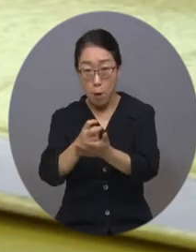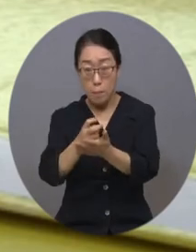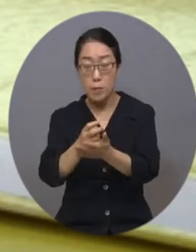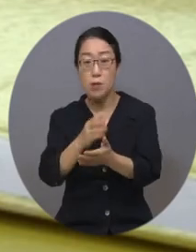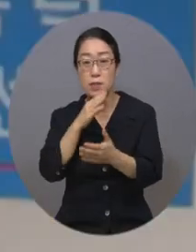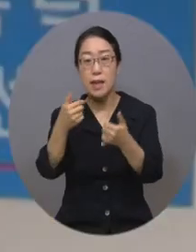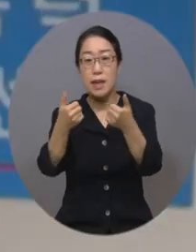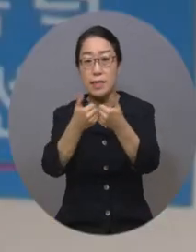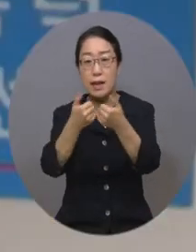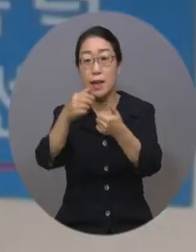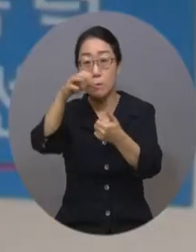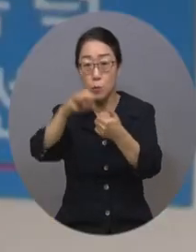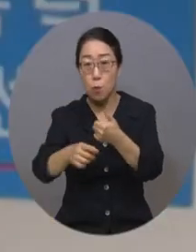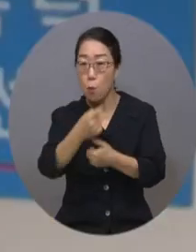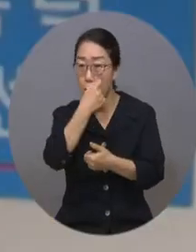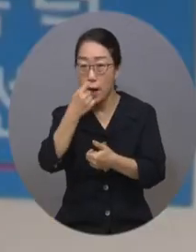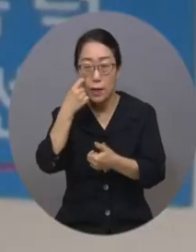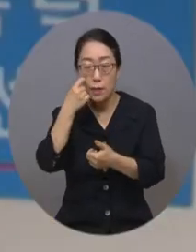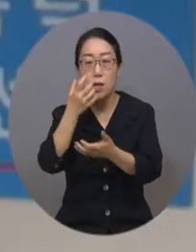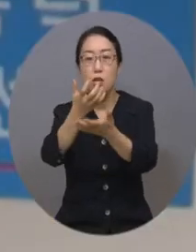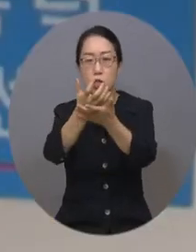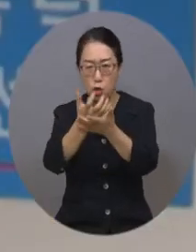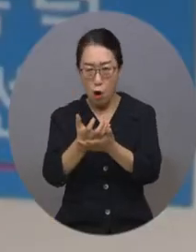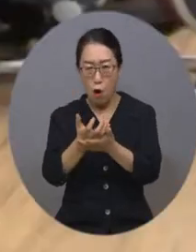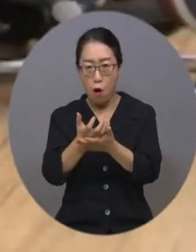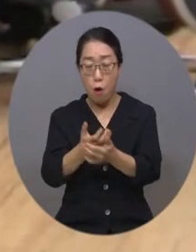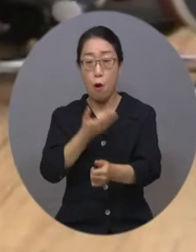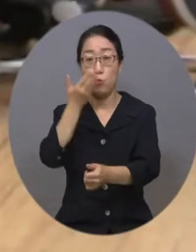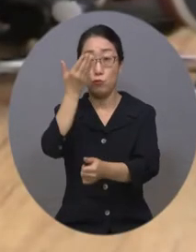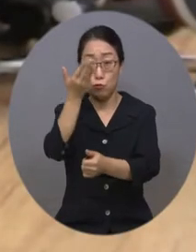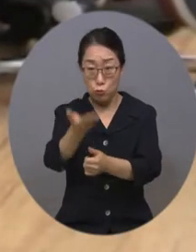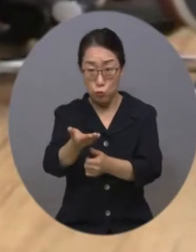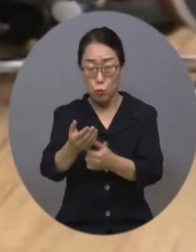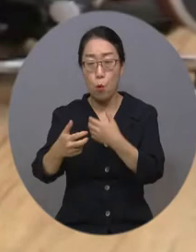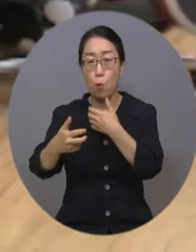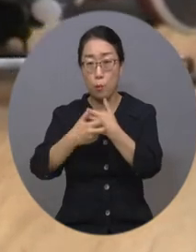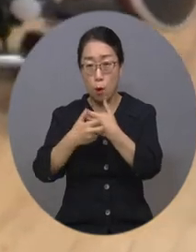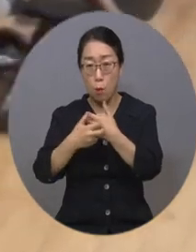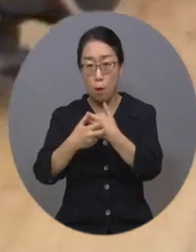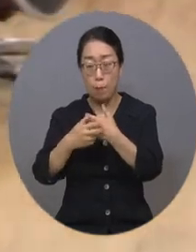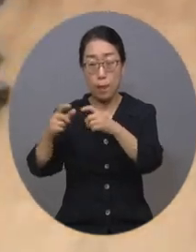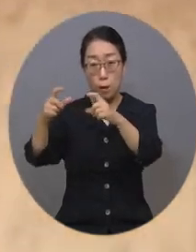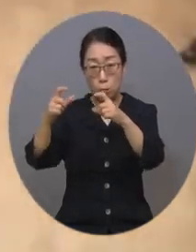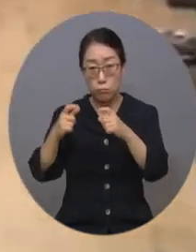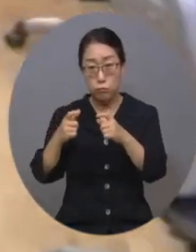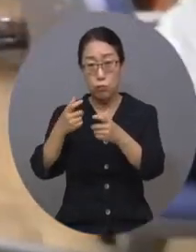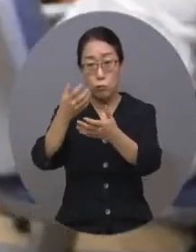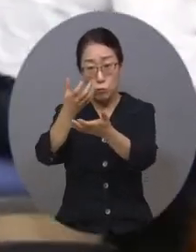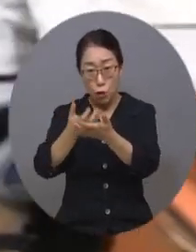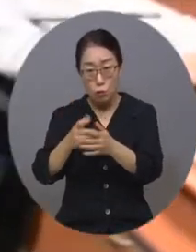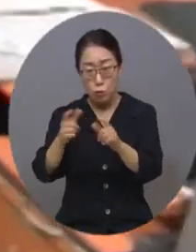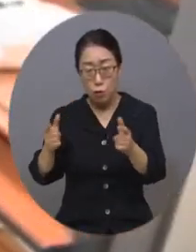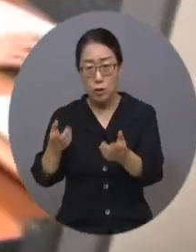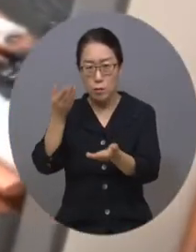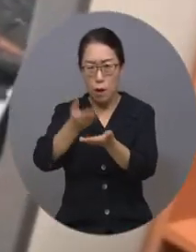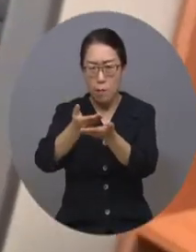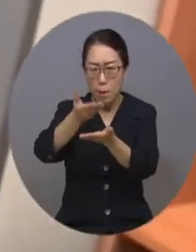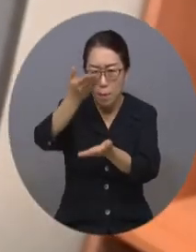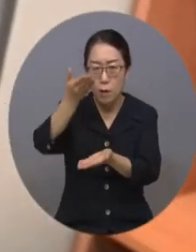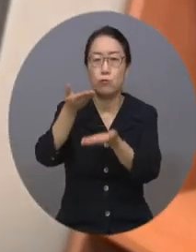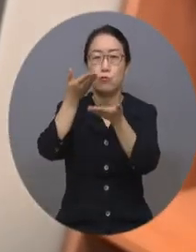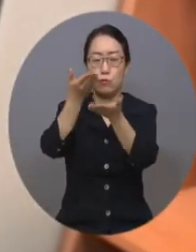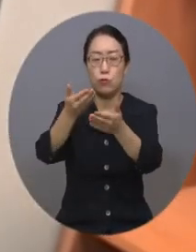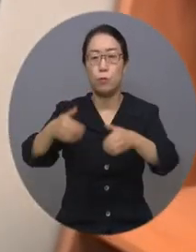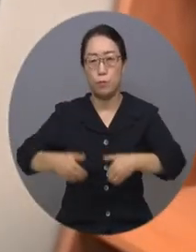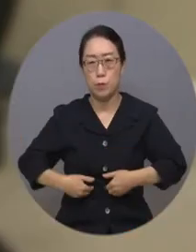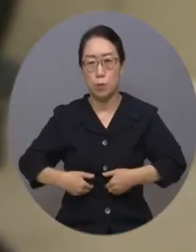등에서 발급한 확인서를 제출하는 경우 병원 진단서 등 추가 소명 서류를 함께 제출해야 만 했습니다